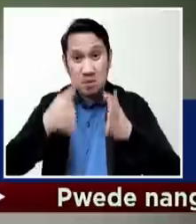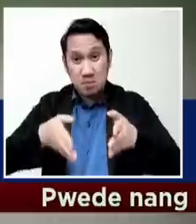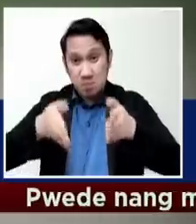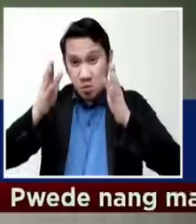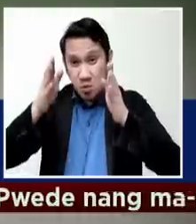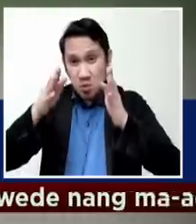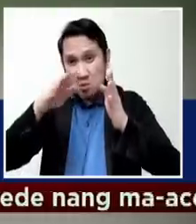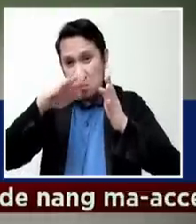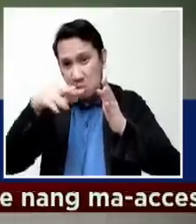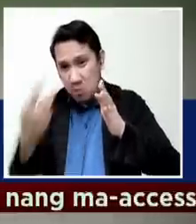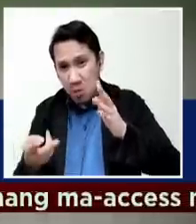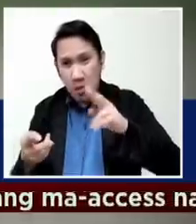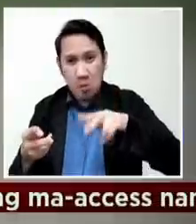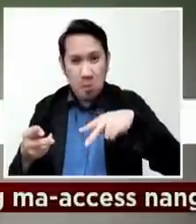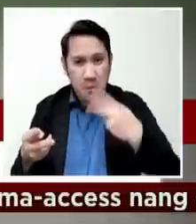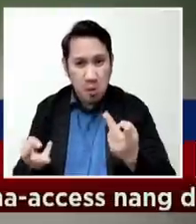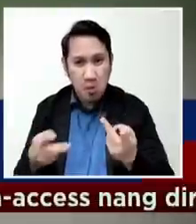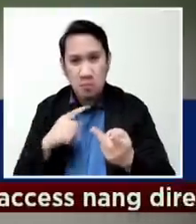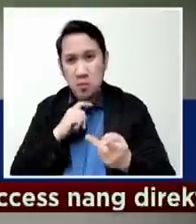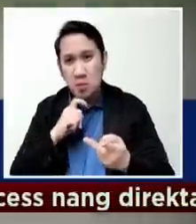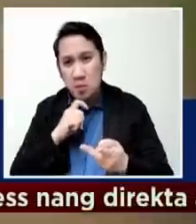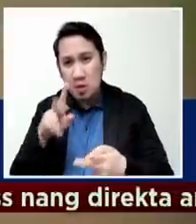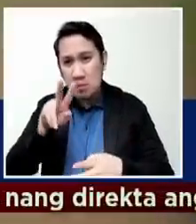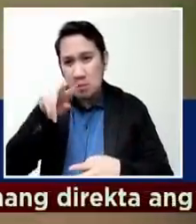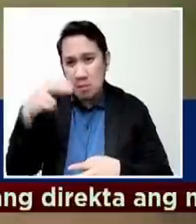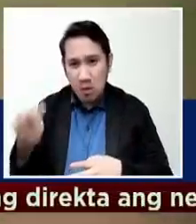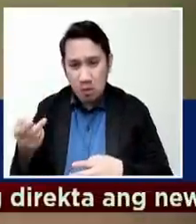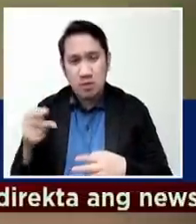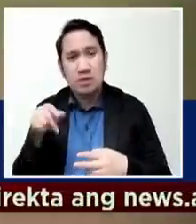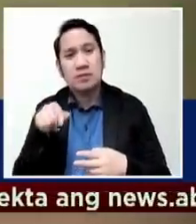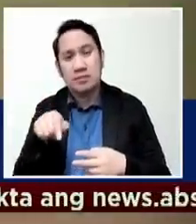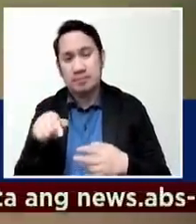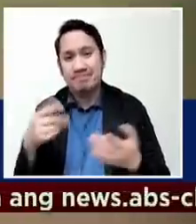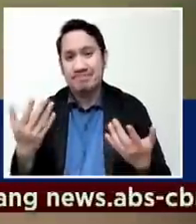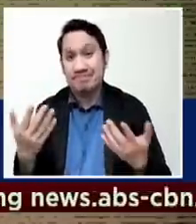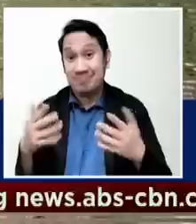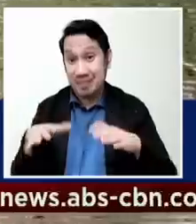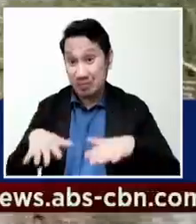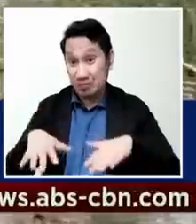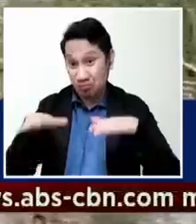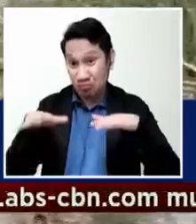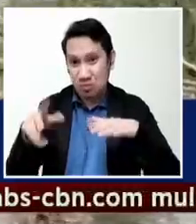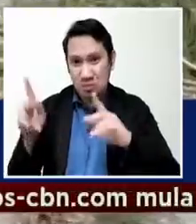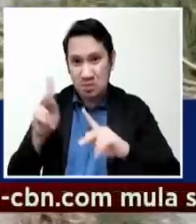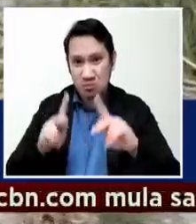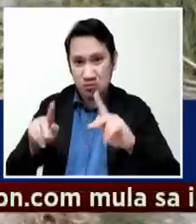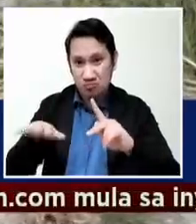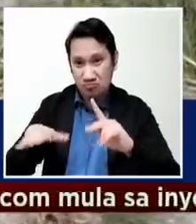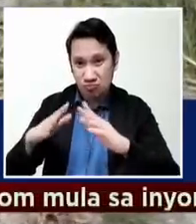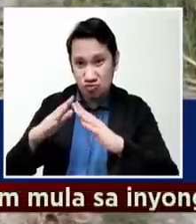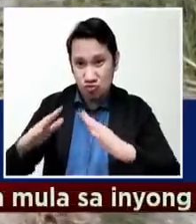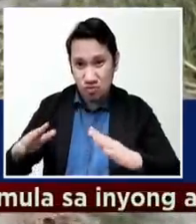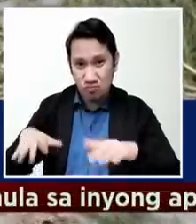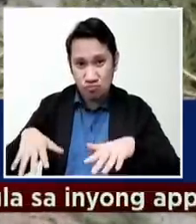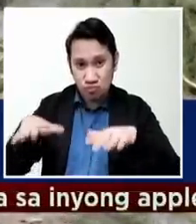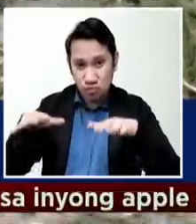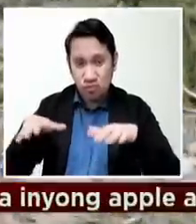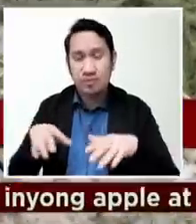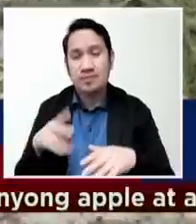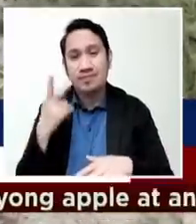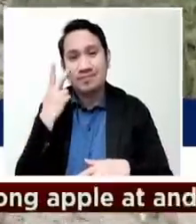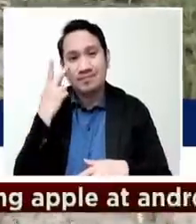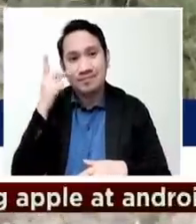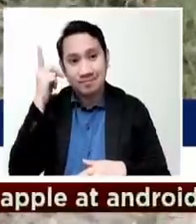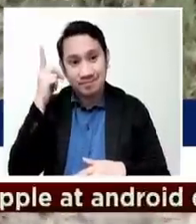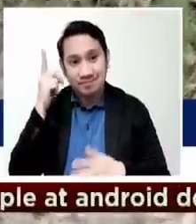bakal. Nalubog sa baha ang mga residente na nasa mababang bahagi ng barangay. Ganito katindi ang iniwang pinsala ng rumaragas